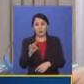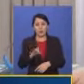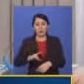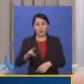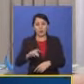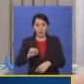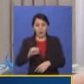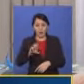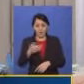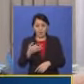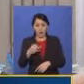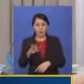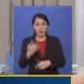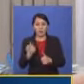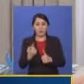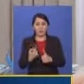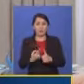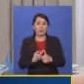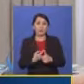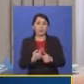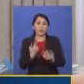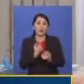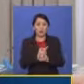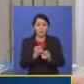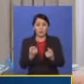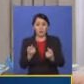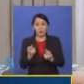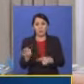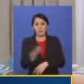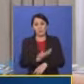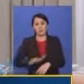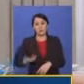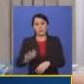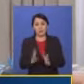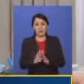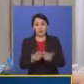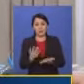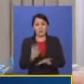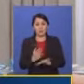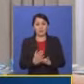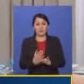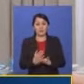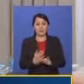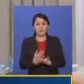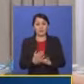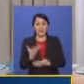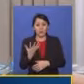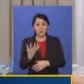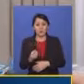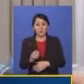Мырзахметұлының Абай атты 10 томдық еңбегі біздің кітапханаға келіп түсті. Және